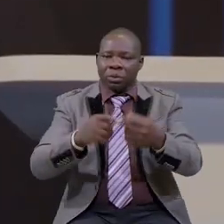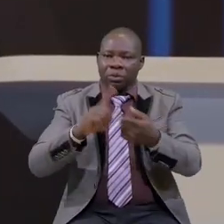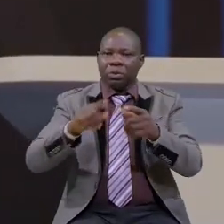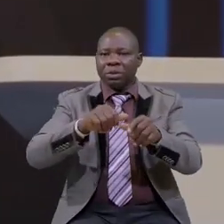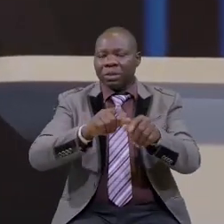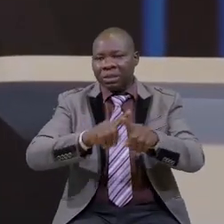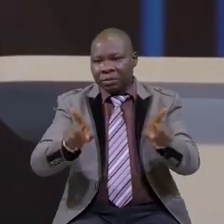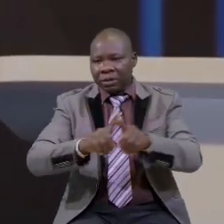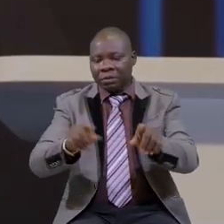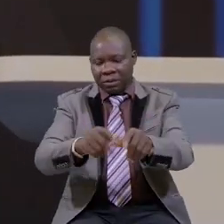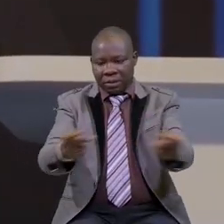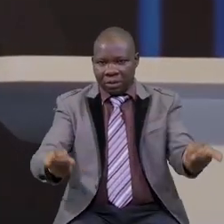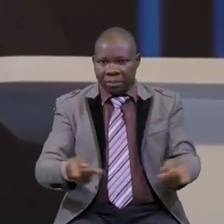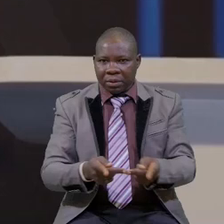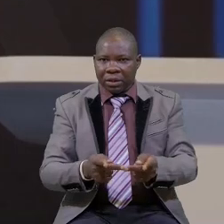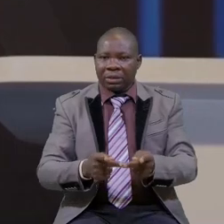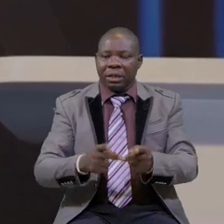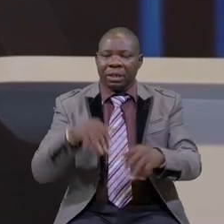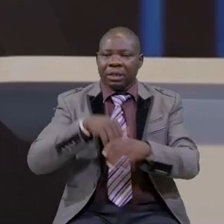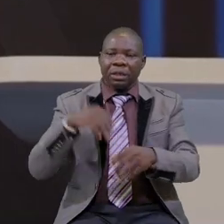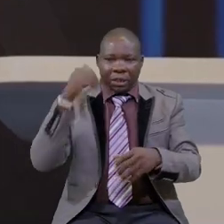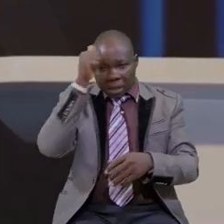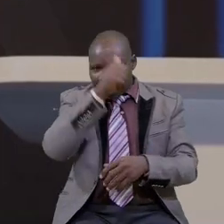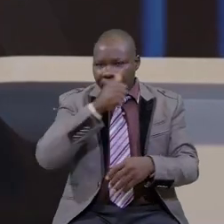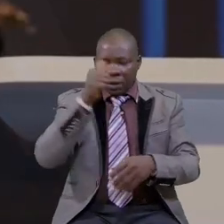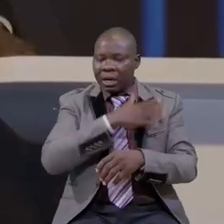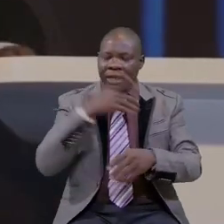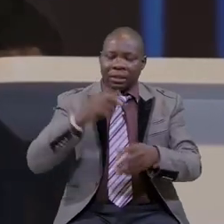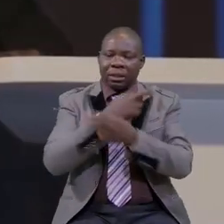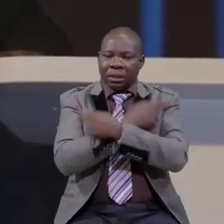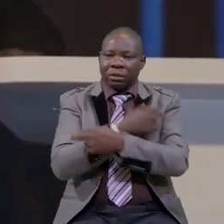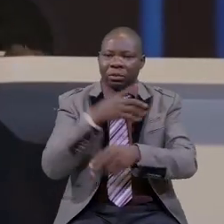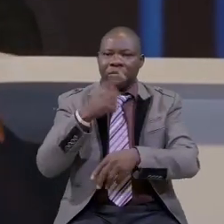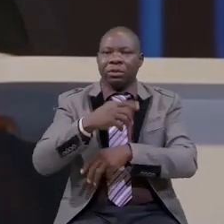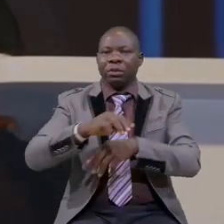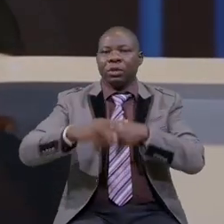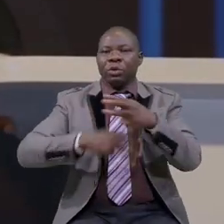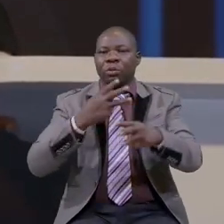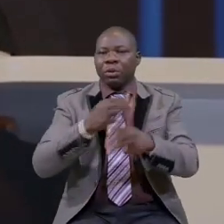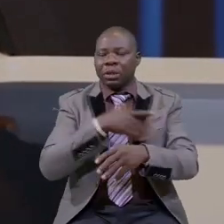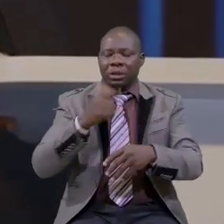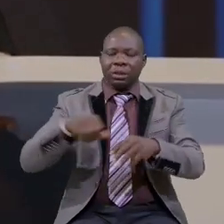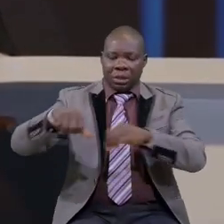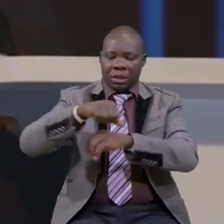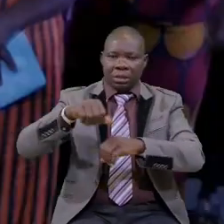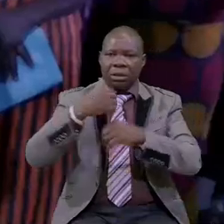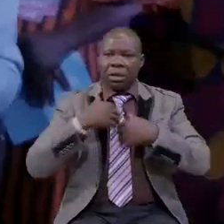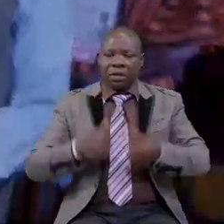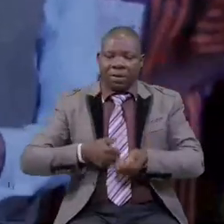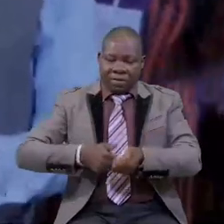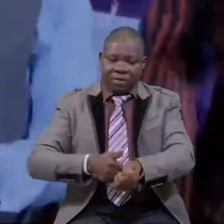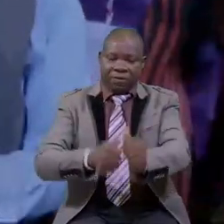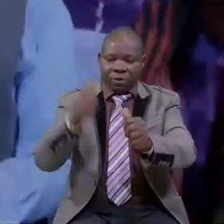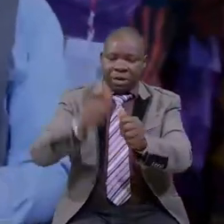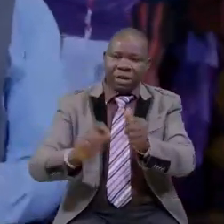je vais passer par là au Nigeria, en Afrique et au-delà du monde. Et l'onction